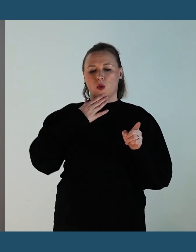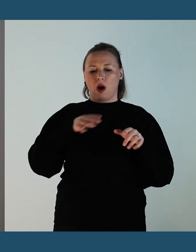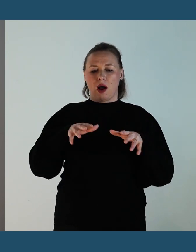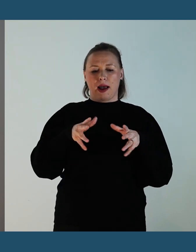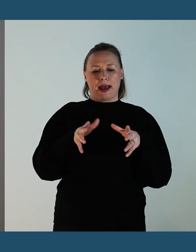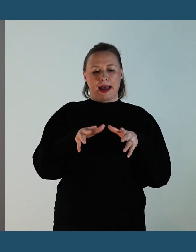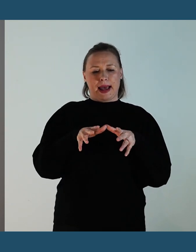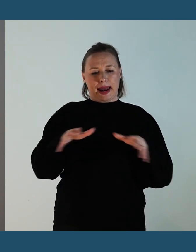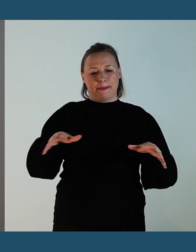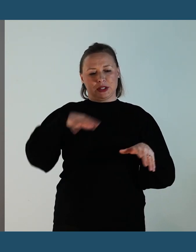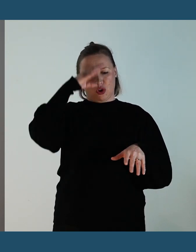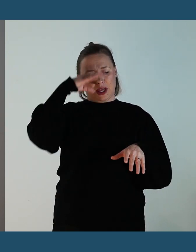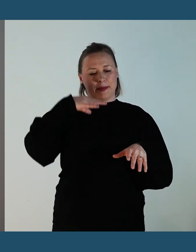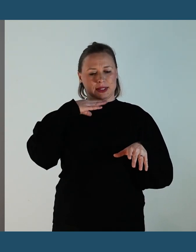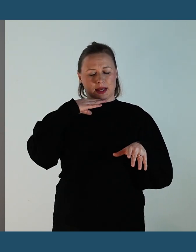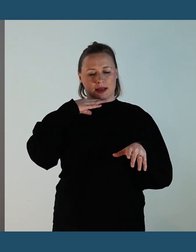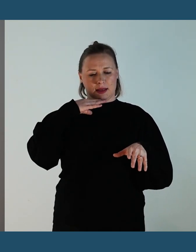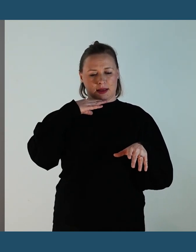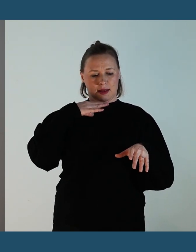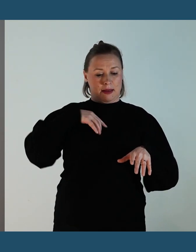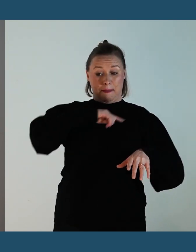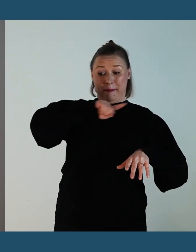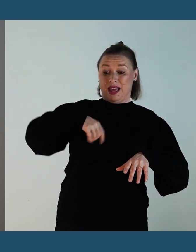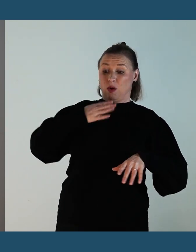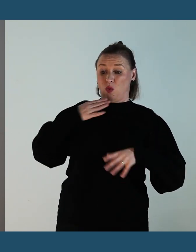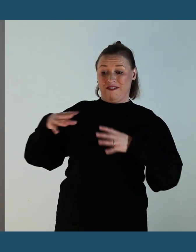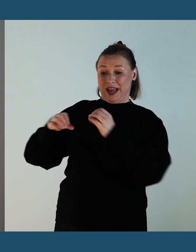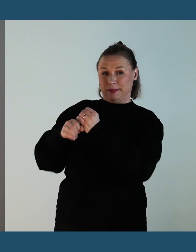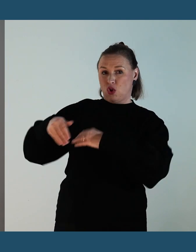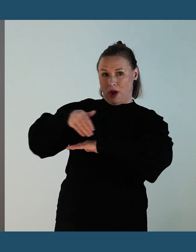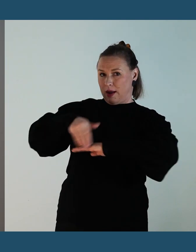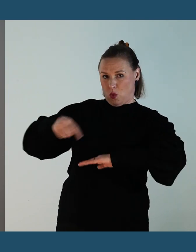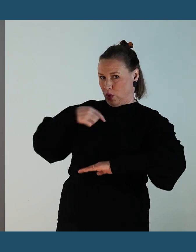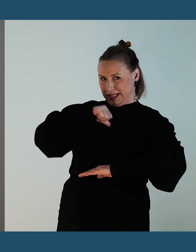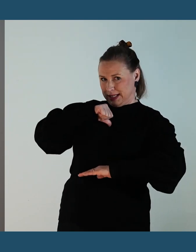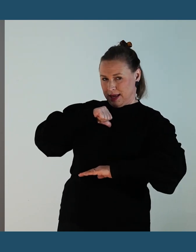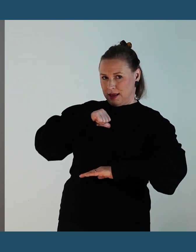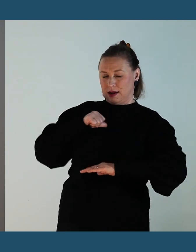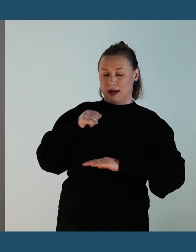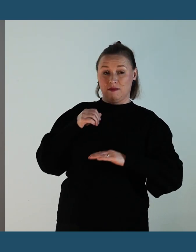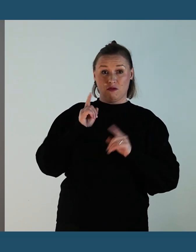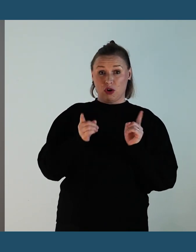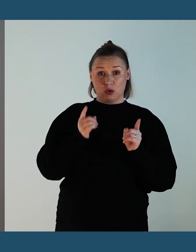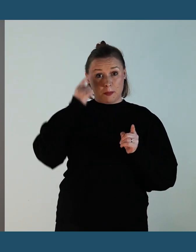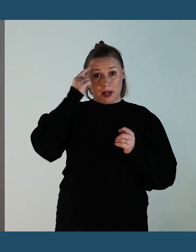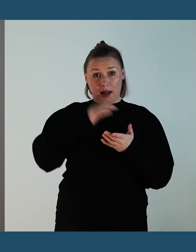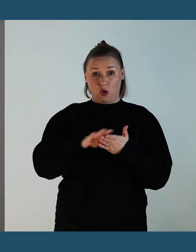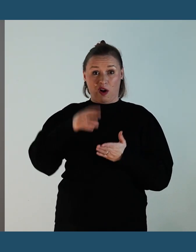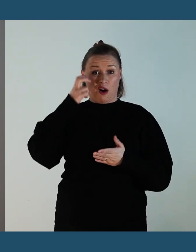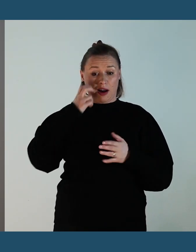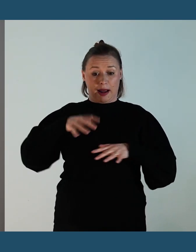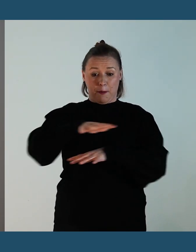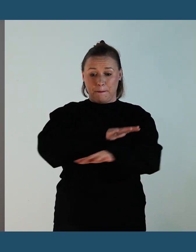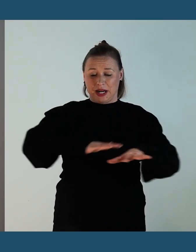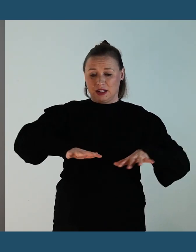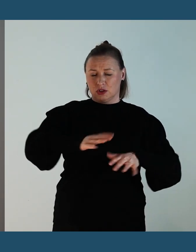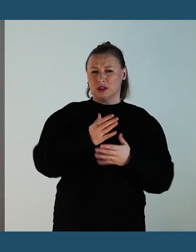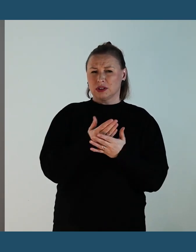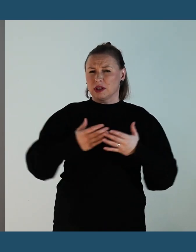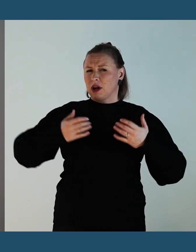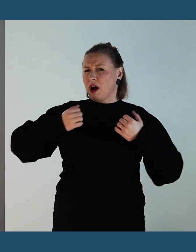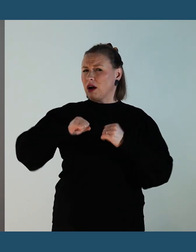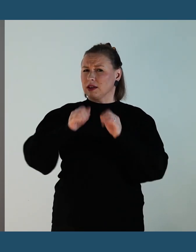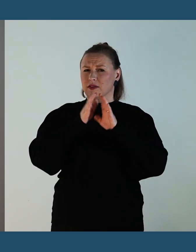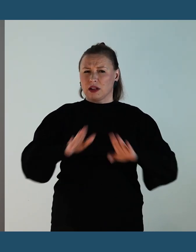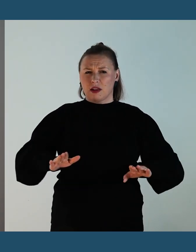niihin syrjittyihin vähemmistöihin, niin ei ehkä osaa arjessa ajatella, ja sen takia me tarvitaan aktiivista toimintaa sen syrjinnän